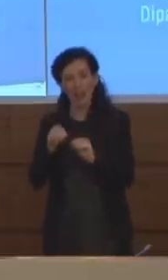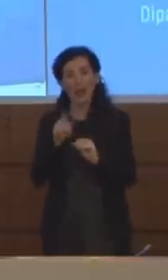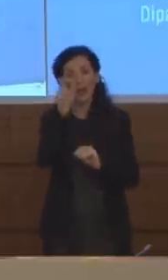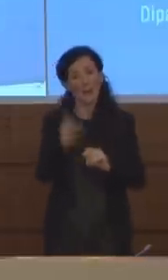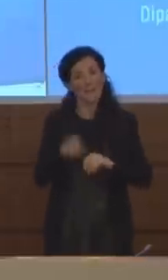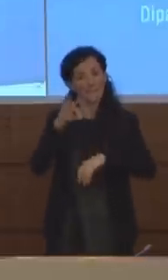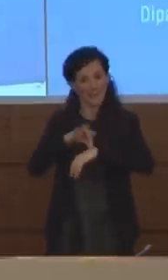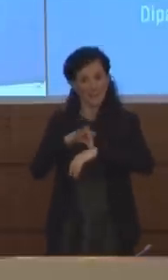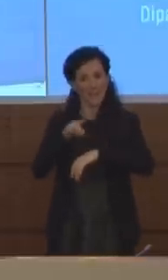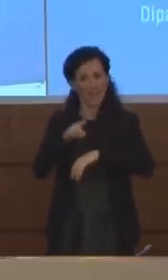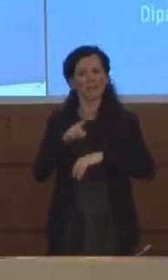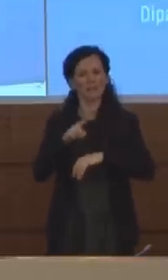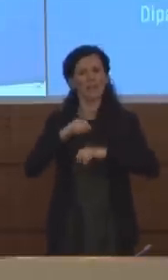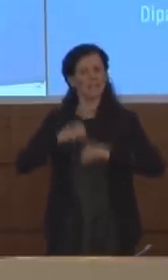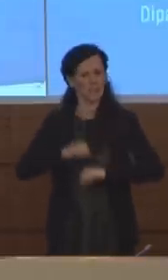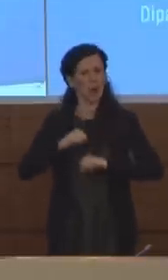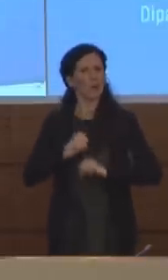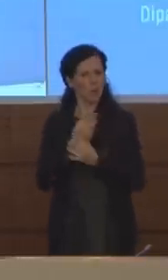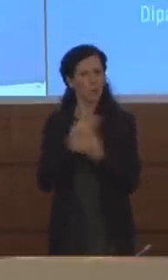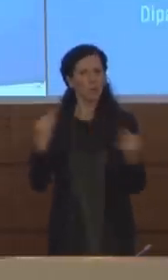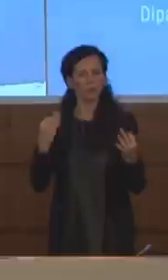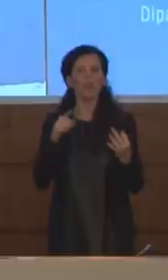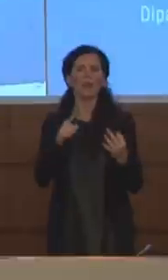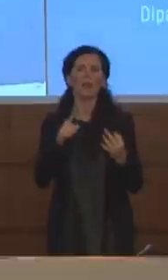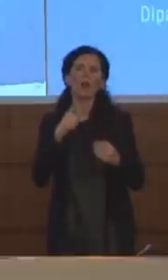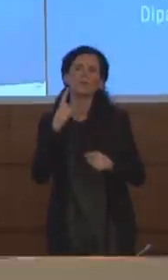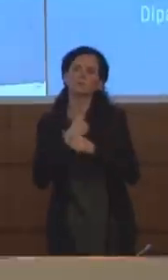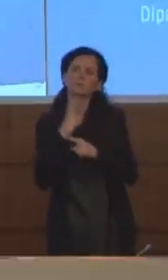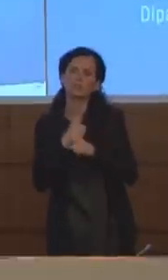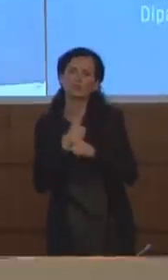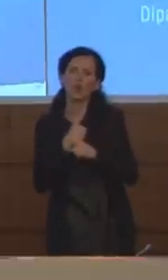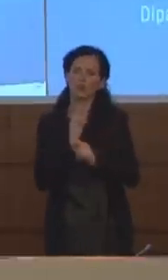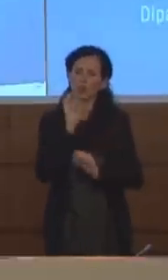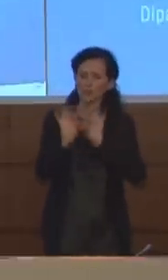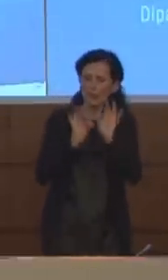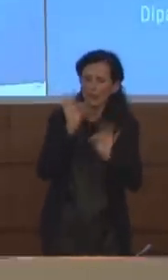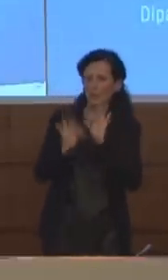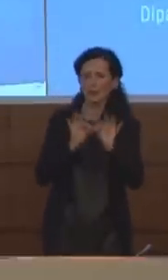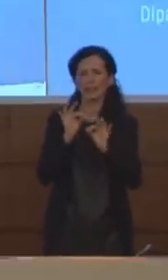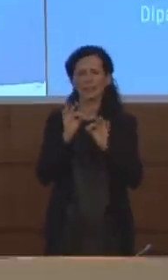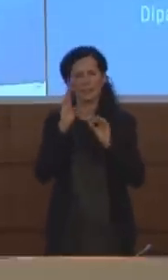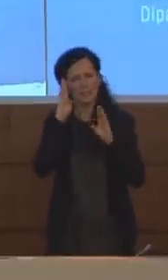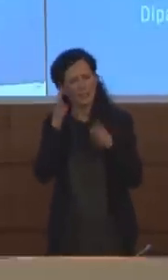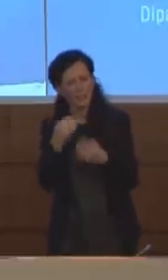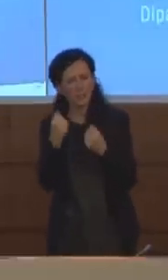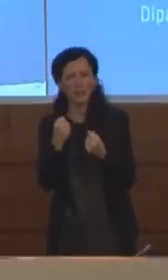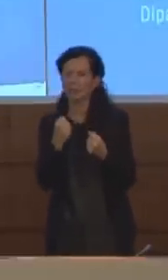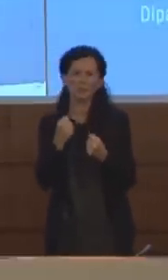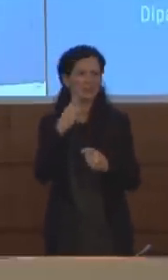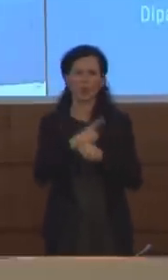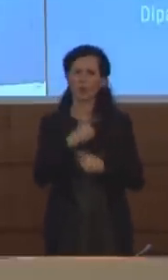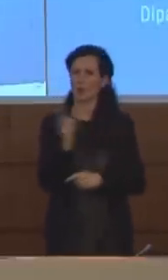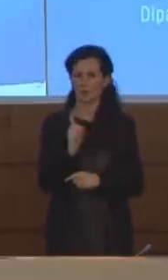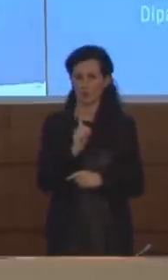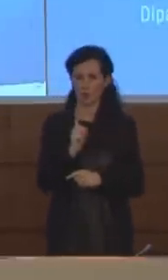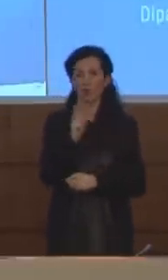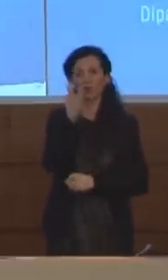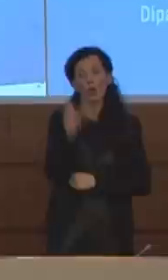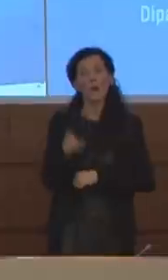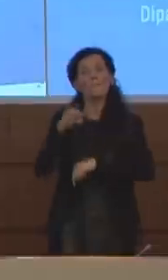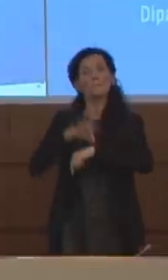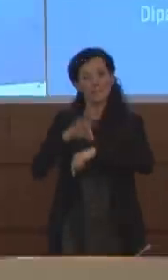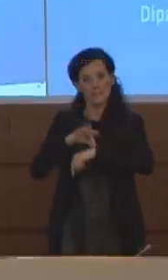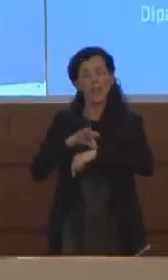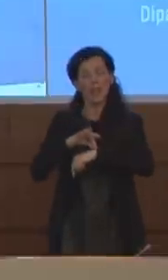è in buone condizioni e non necessita di trattamenti di terapia intensiva quindi il paziente avrà